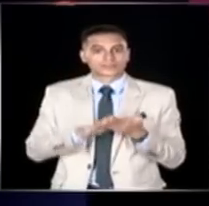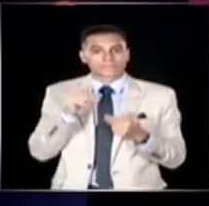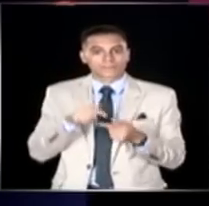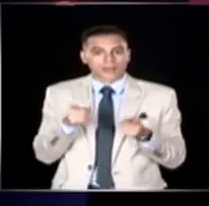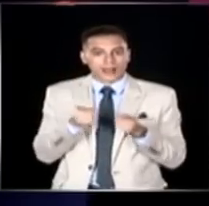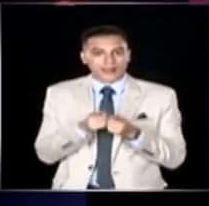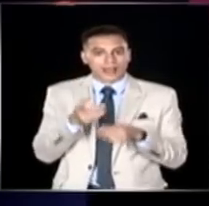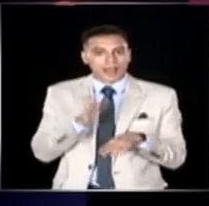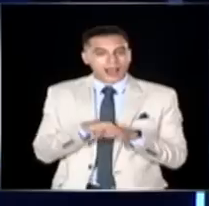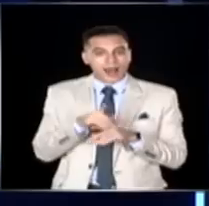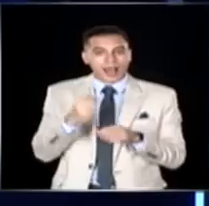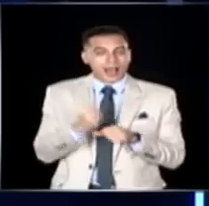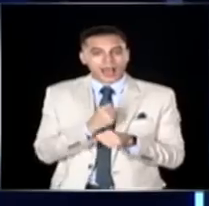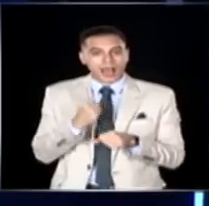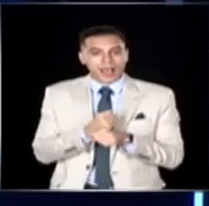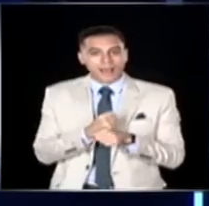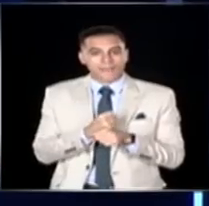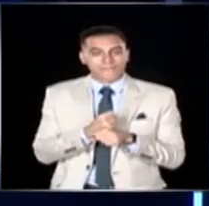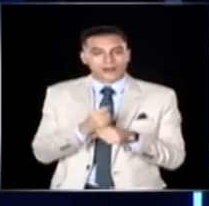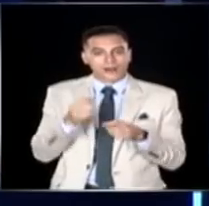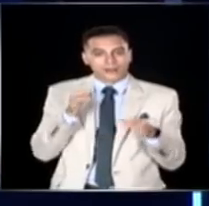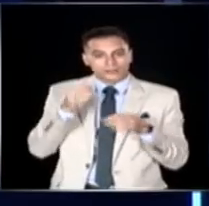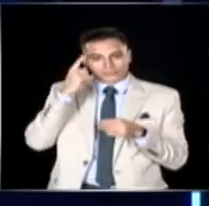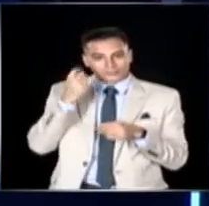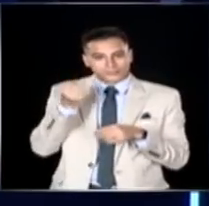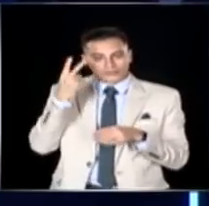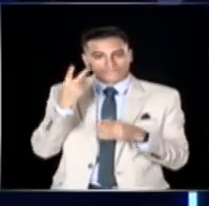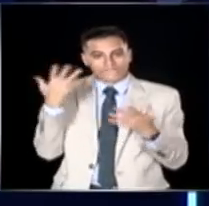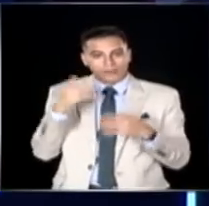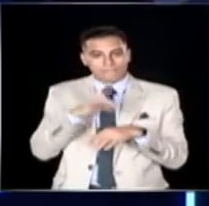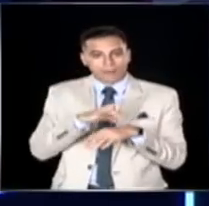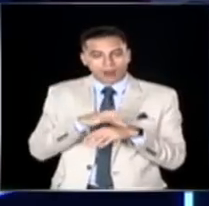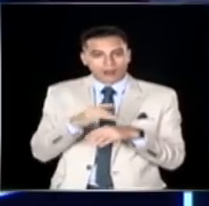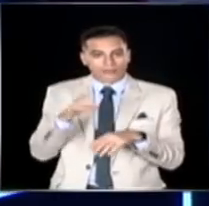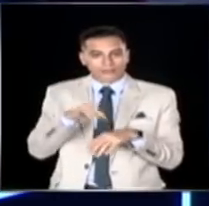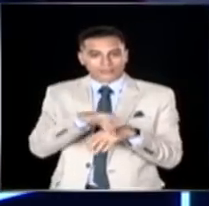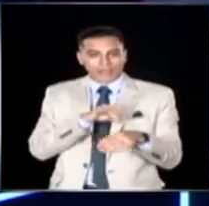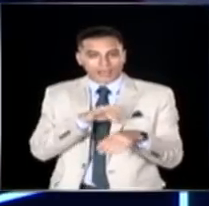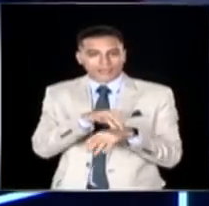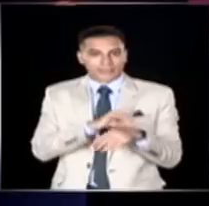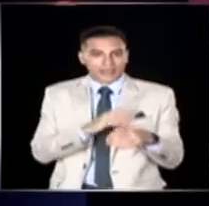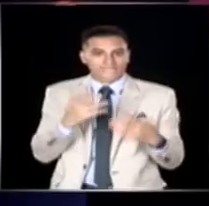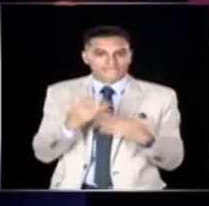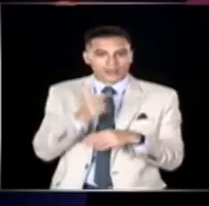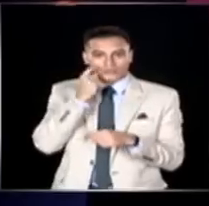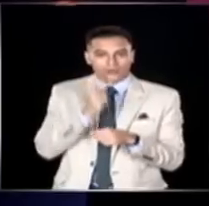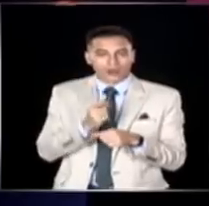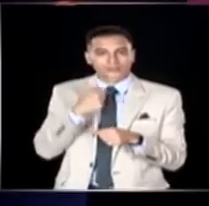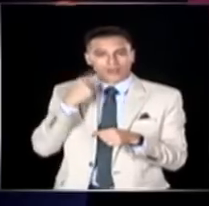مقتصرة على إن هي مثلا تيجي مكان الجلد، لو لا قدر الله حصلت حروق أو حاجة زي كده لشخص